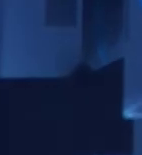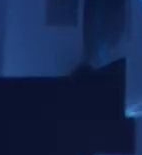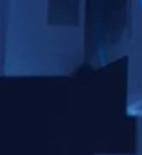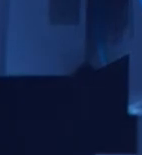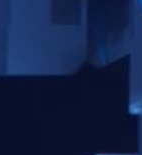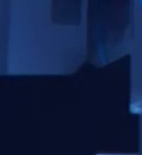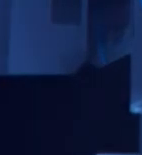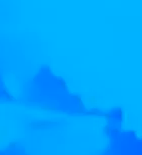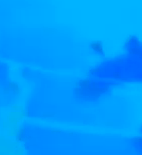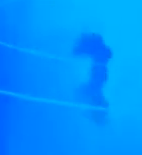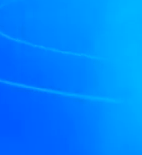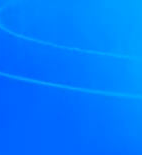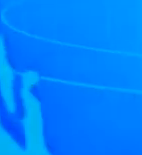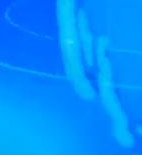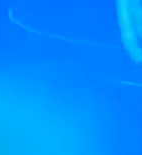Талдыкурган.